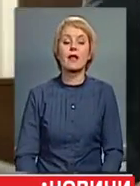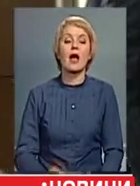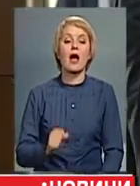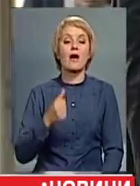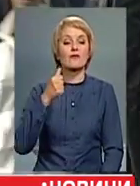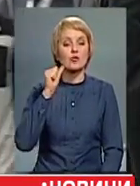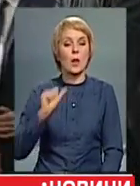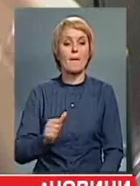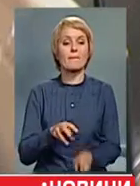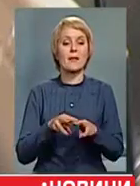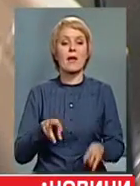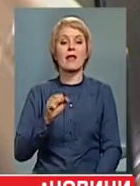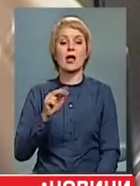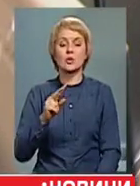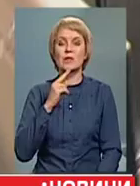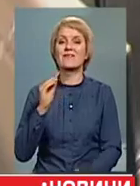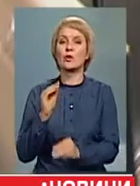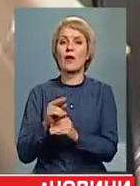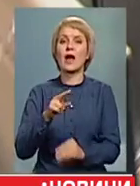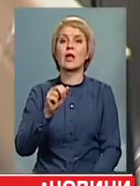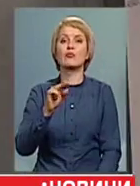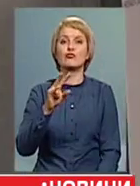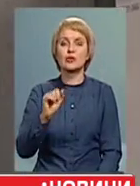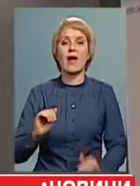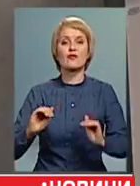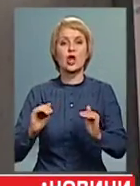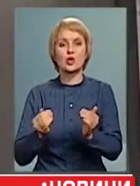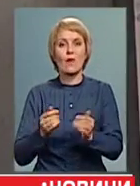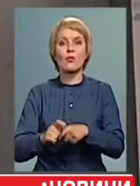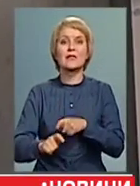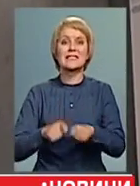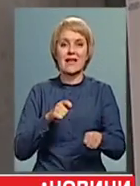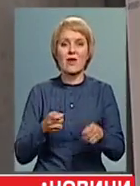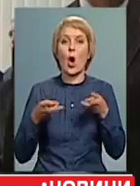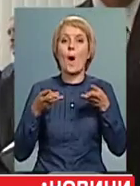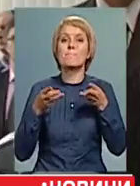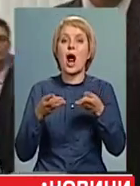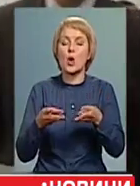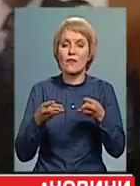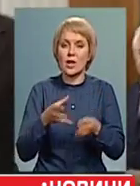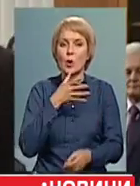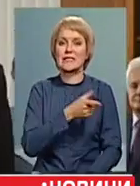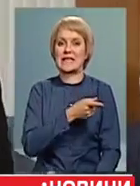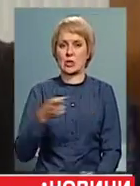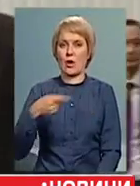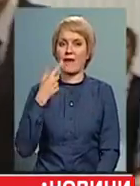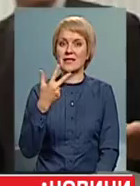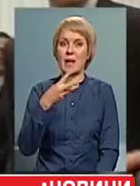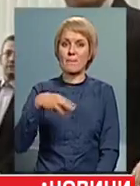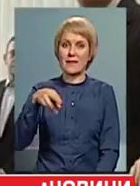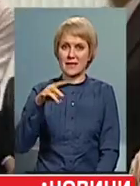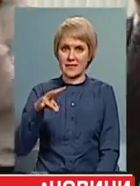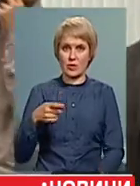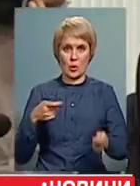Учора, нагадаю, прем'єр Арсеній Яценюк звинуватив Демчишина у частковому зриві опалювального сезону. Сказав, що 3 мільярди гривень, які уряд надав